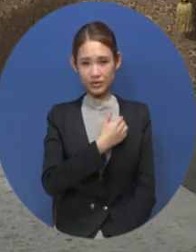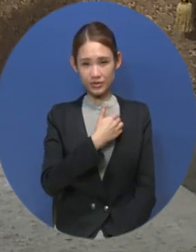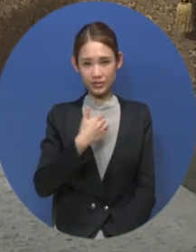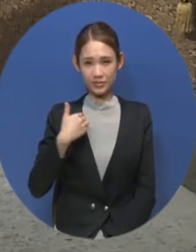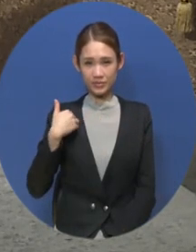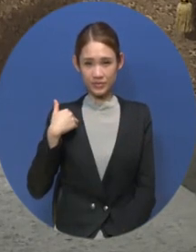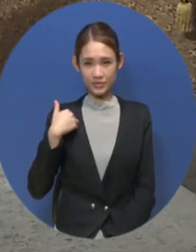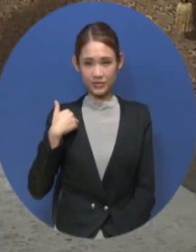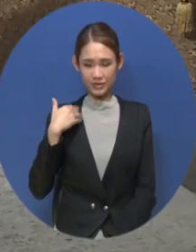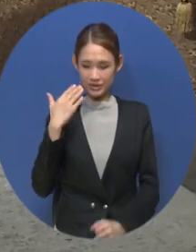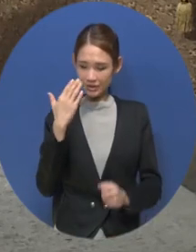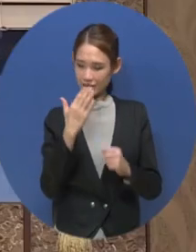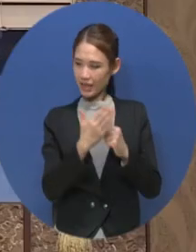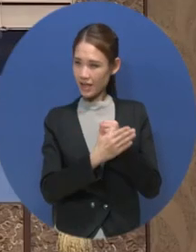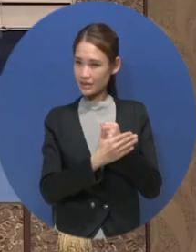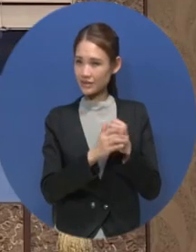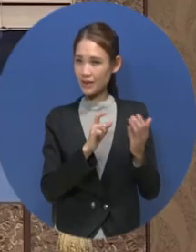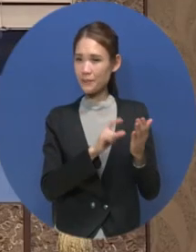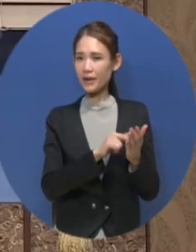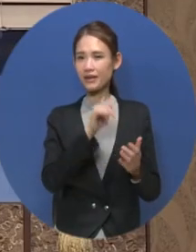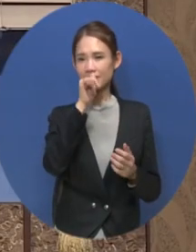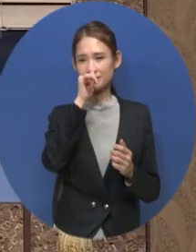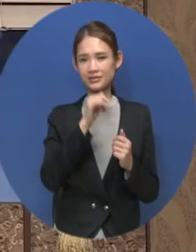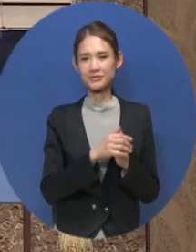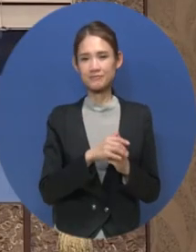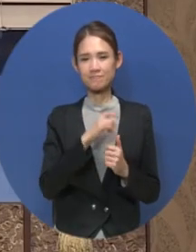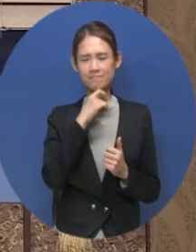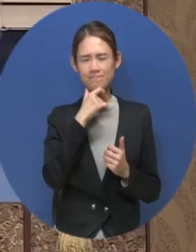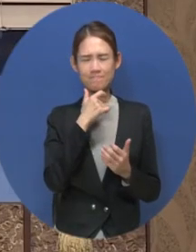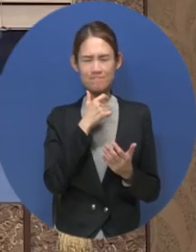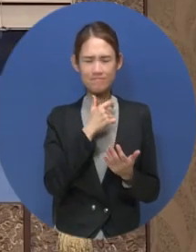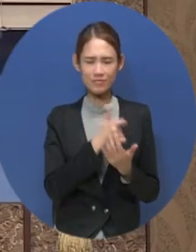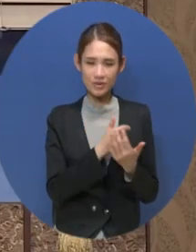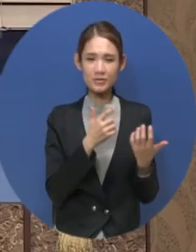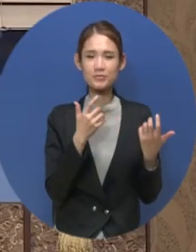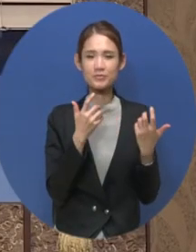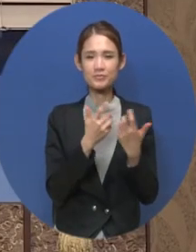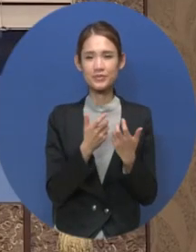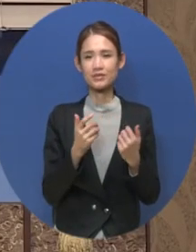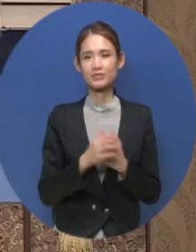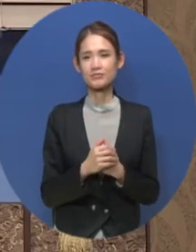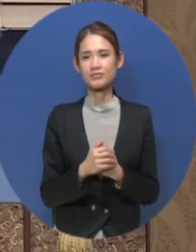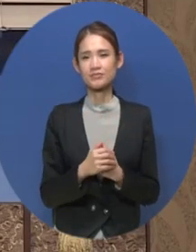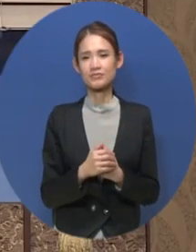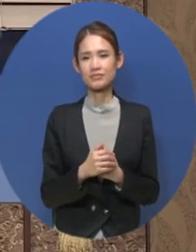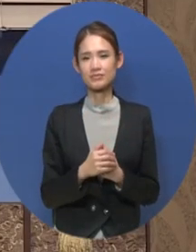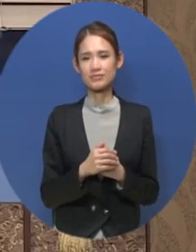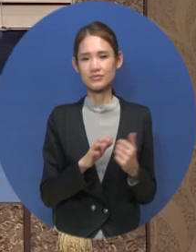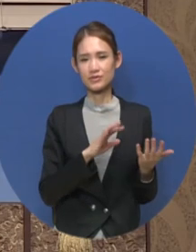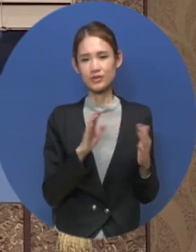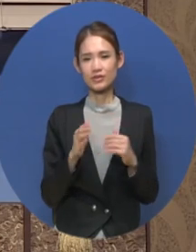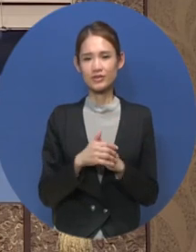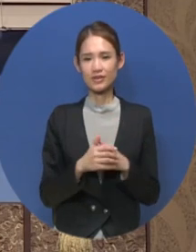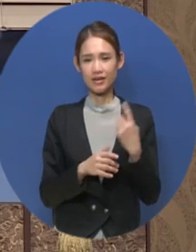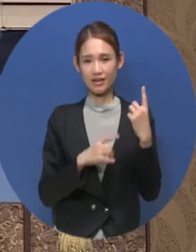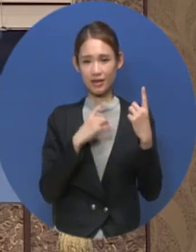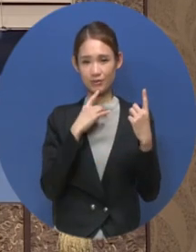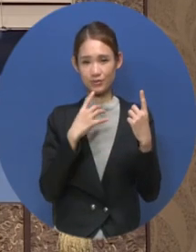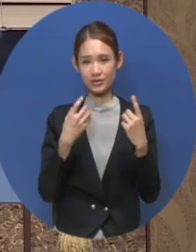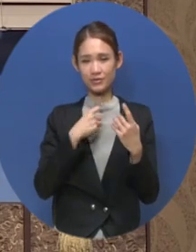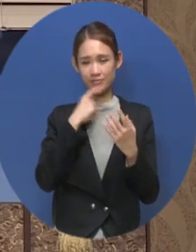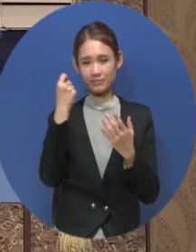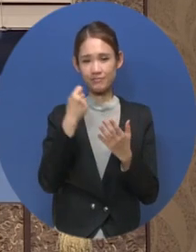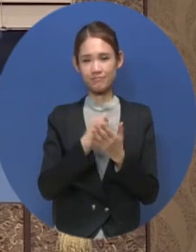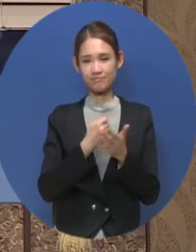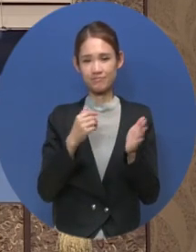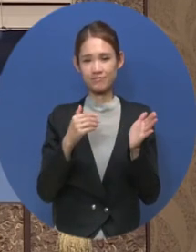만족감이 그 사진에 이렇게 묻어 있어요. 너무 감격스럽죠. 네. 아 그럼요. 그래서 이제 전 세계 하나밖에 없는 메달을 제가 땄다라는